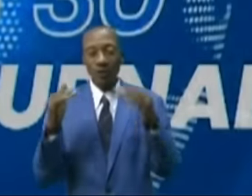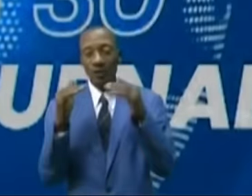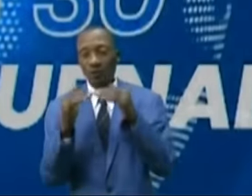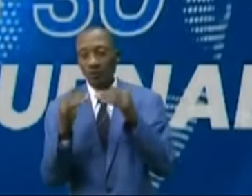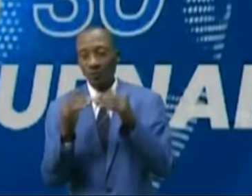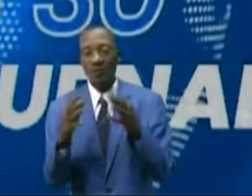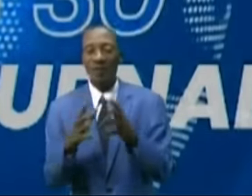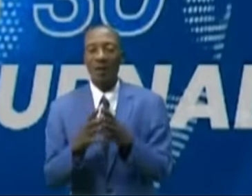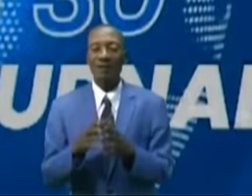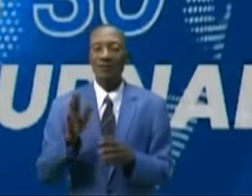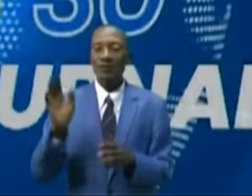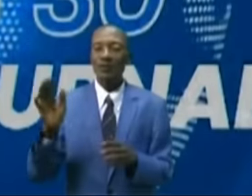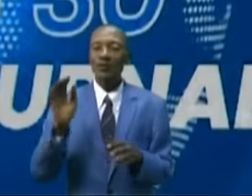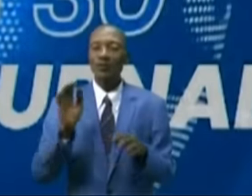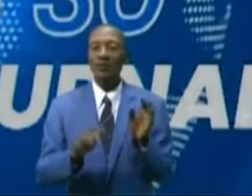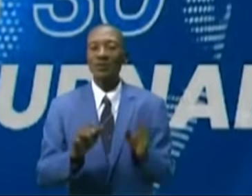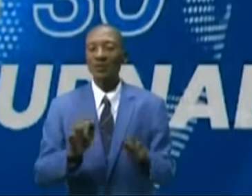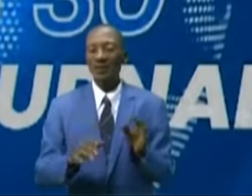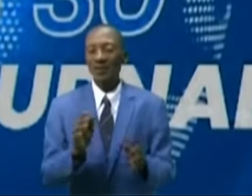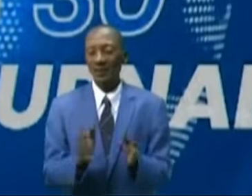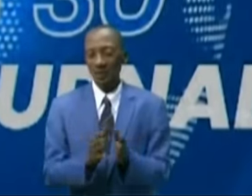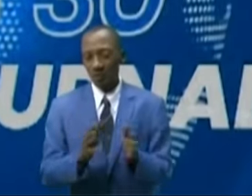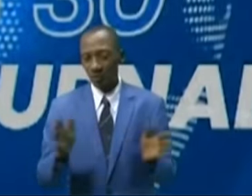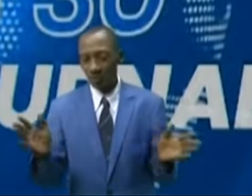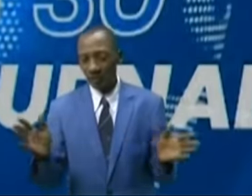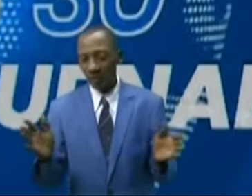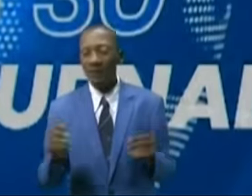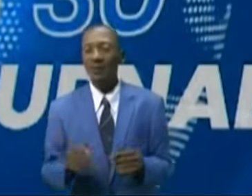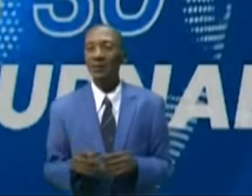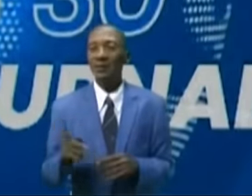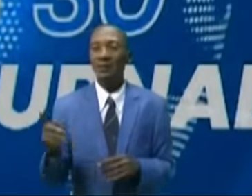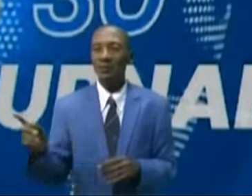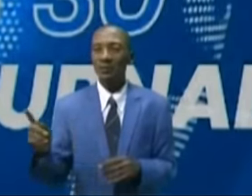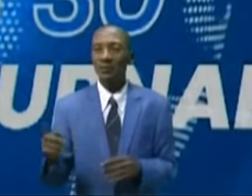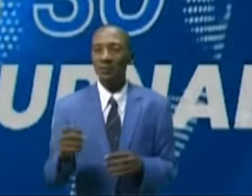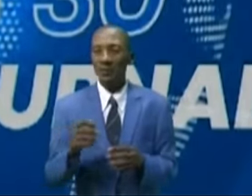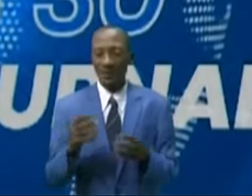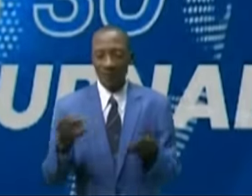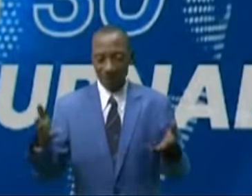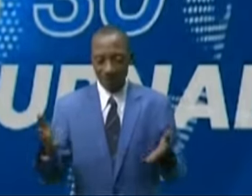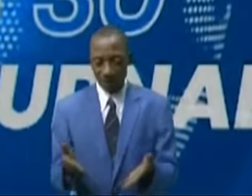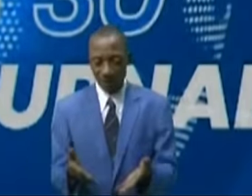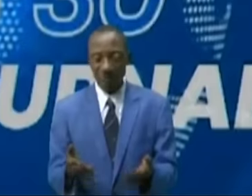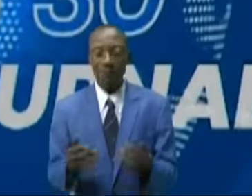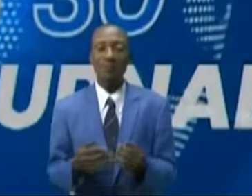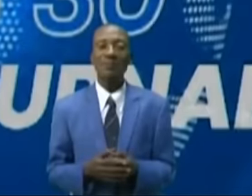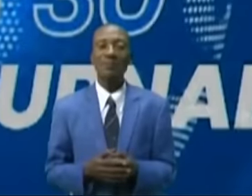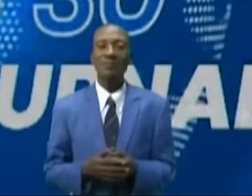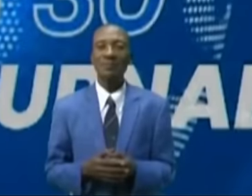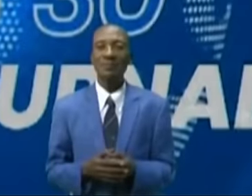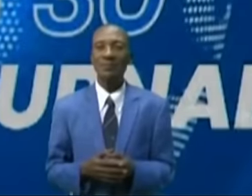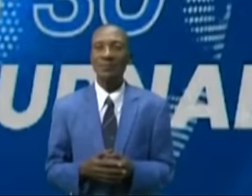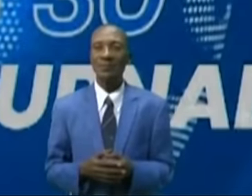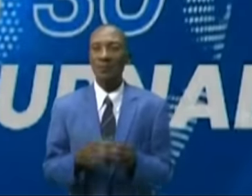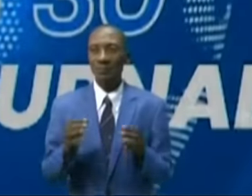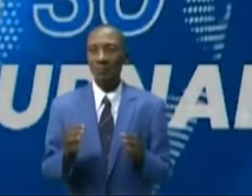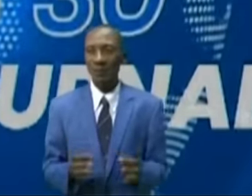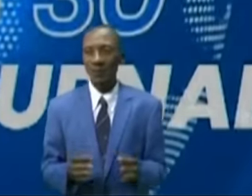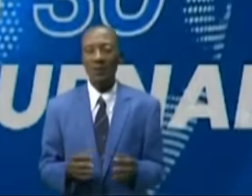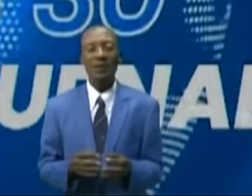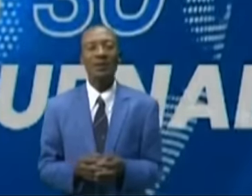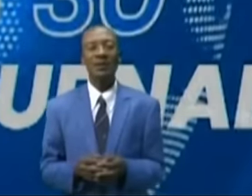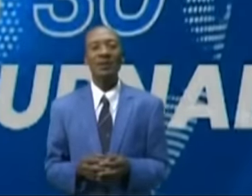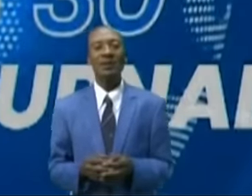réalisés dans la mission d'informateur lui confiée par le chef de l'État, avec un œil avisé